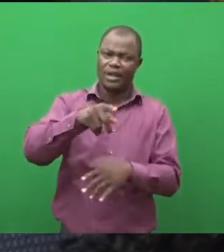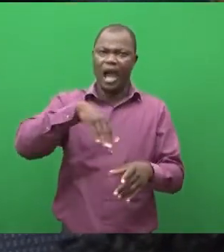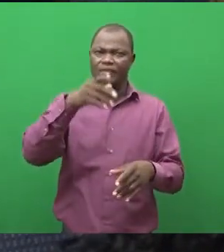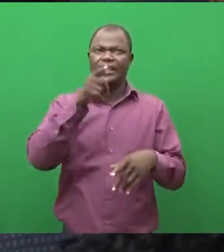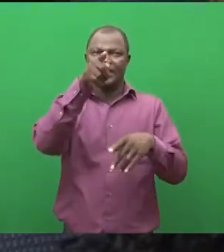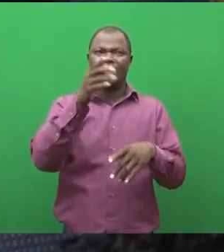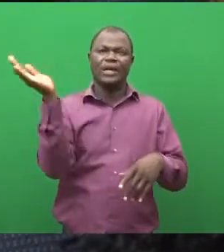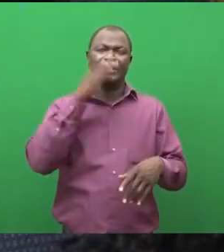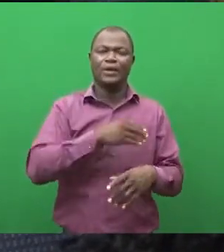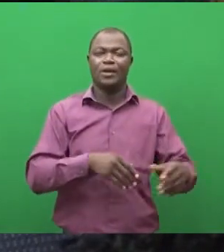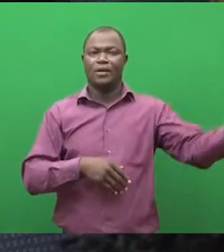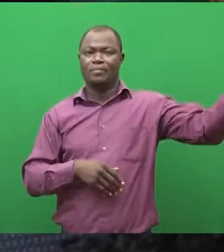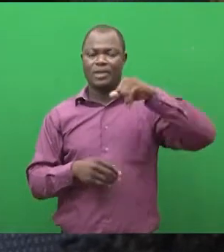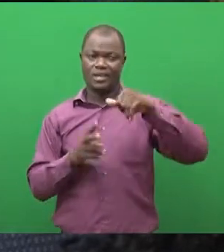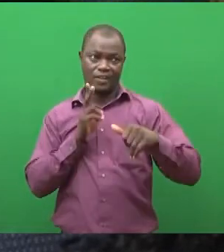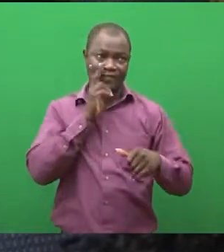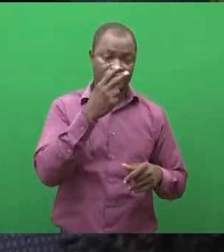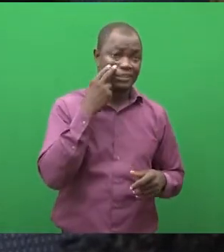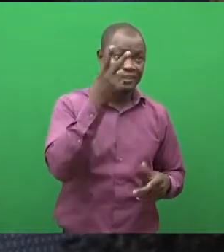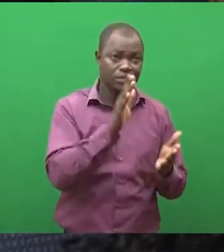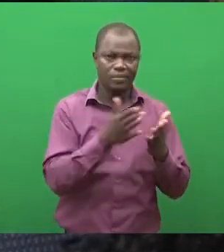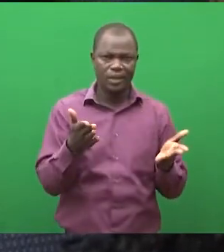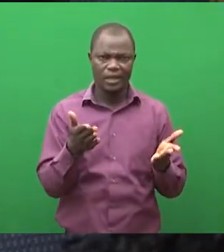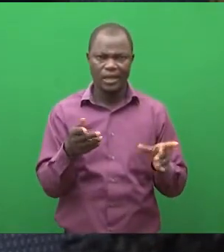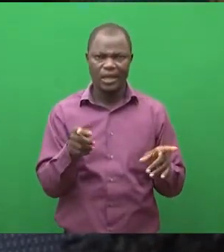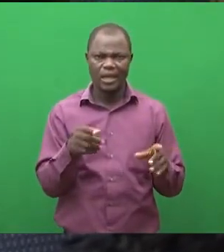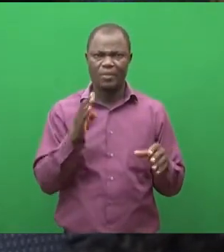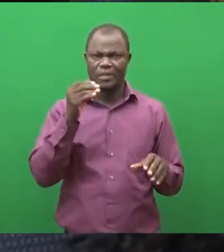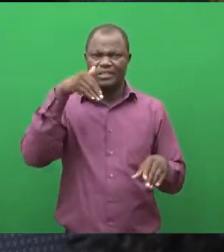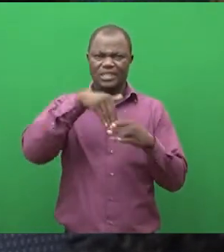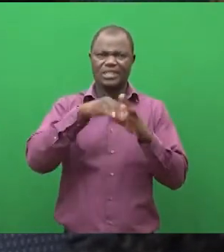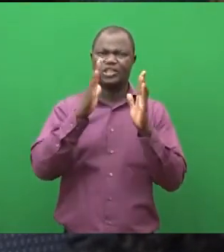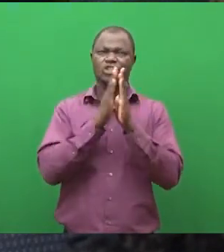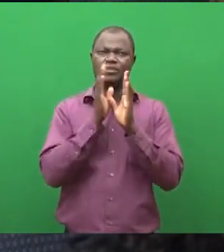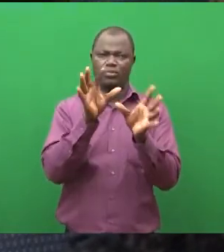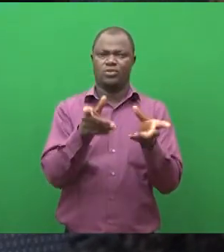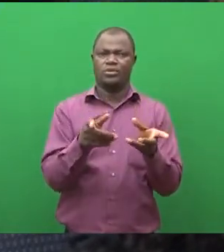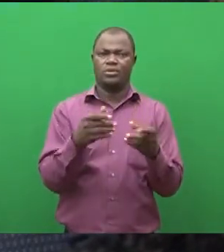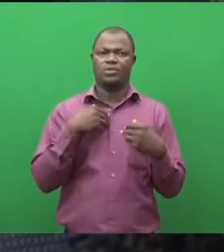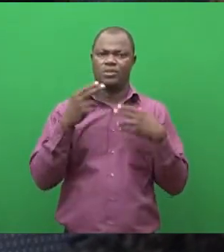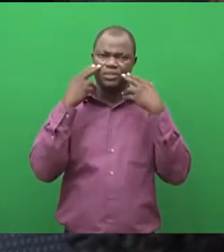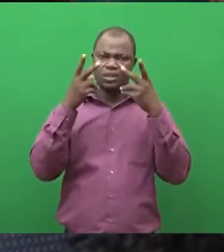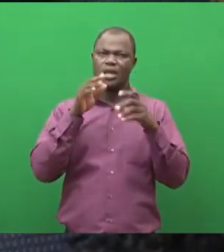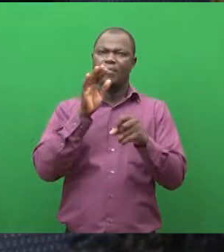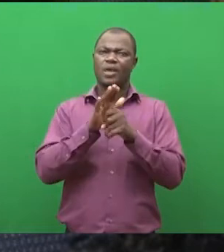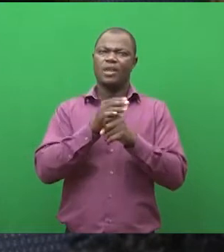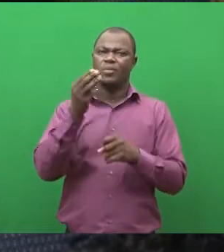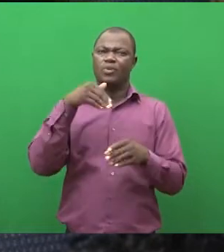agobva ikoko asina kusvika ikoko asina kuziva asi pamagungano ipapo kazhinji tinoona vanhu veHealth